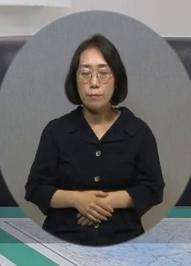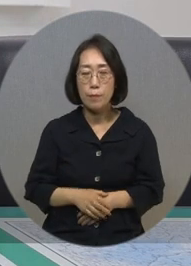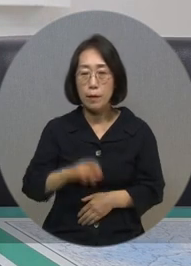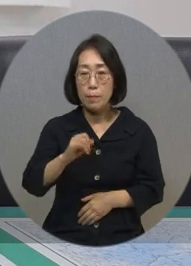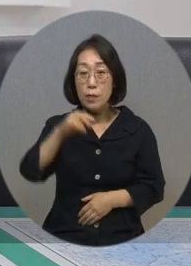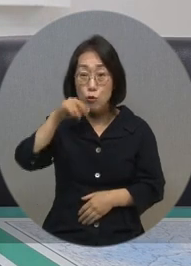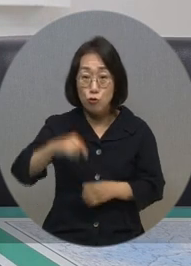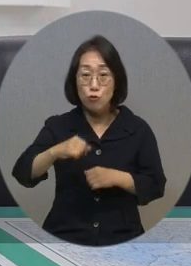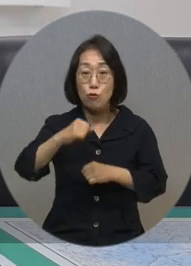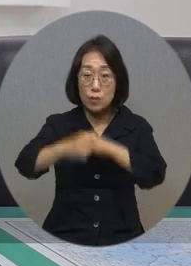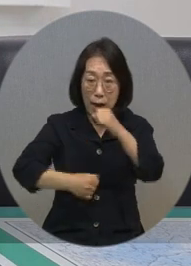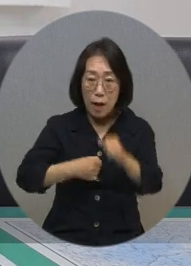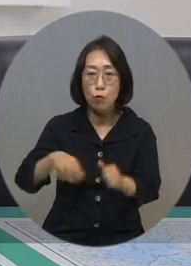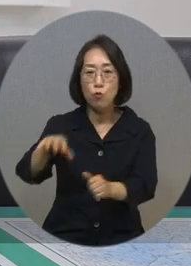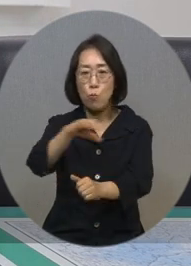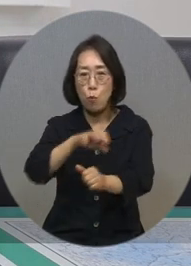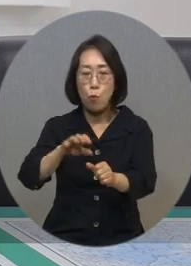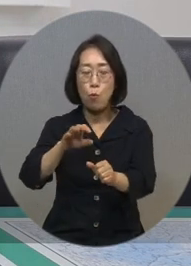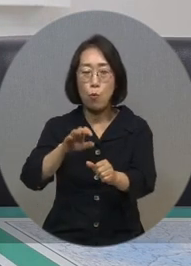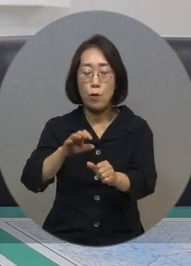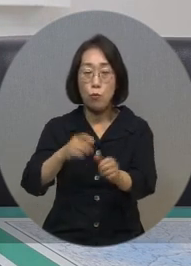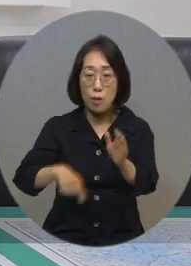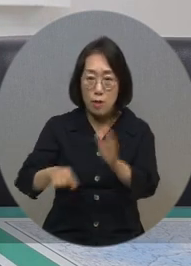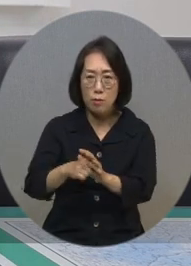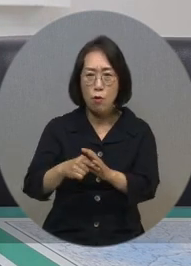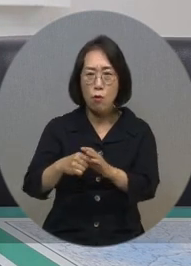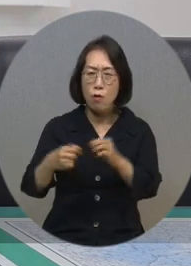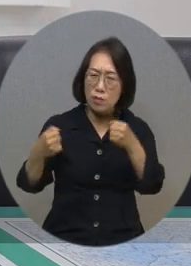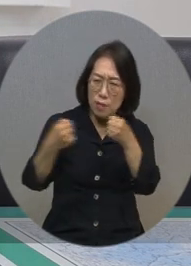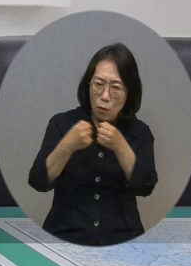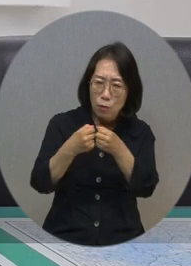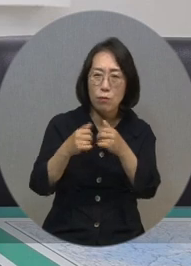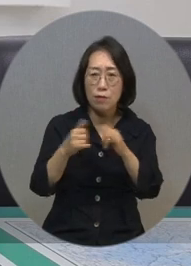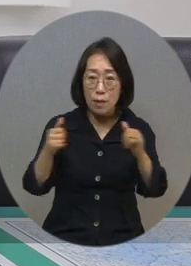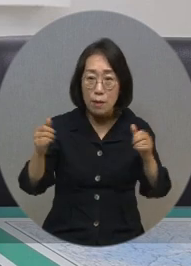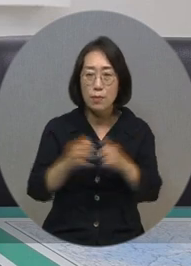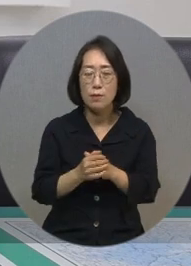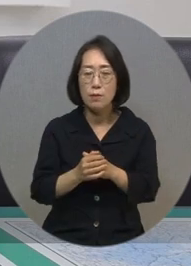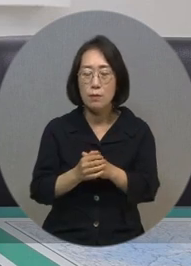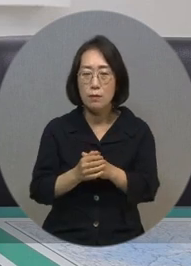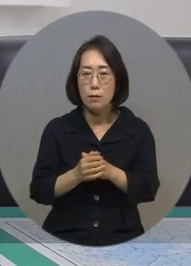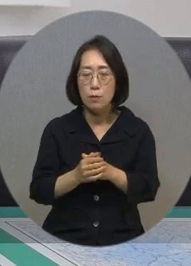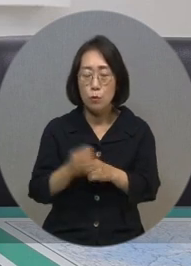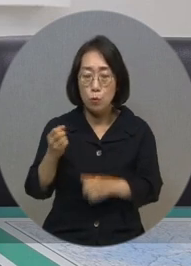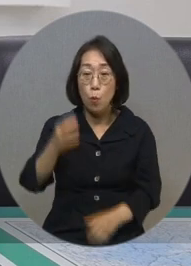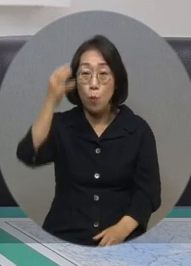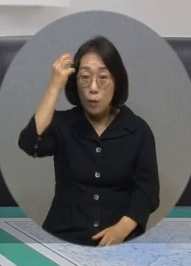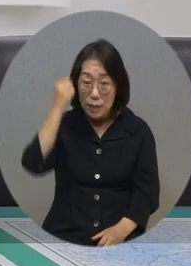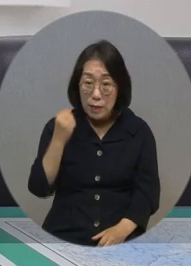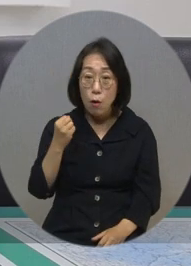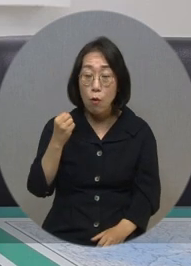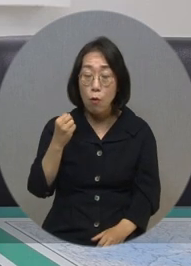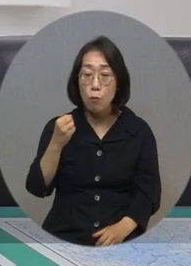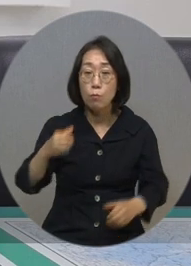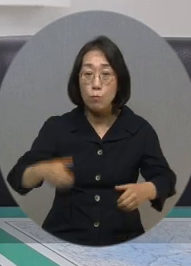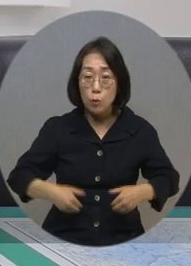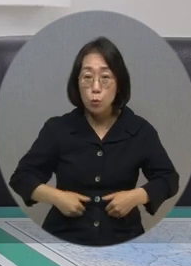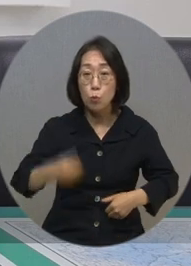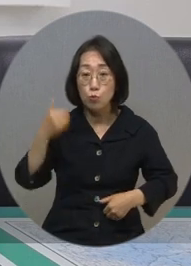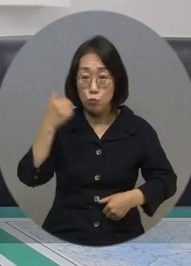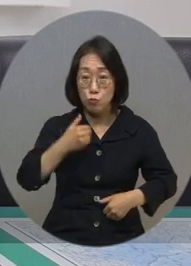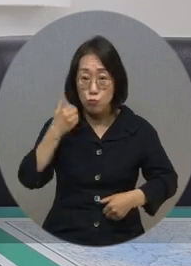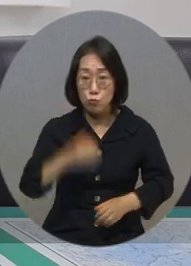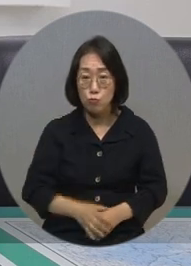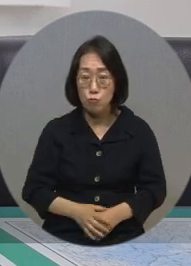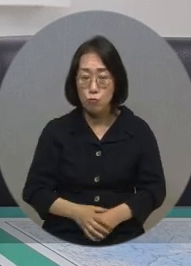지키기 위해서 어 싸웠던 분들과 함께 우리가 또 기억해야 될게 어 또 그